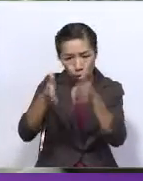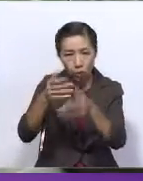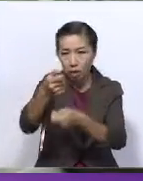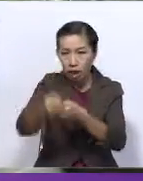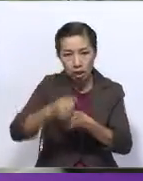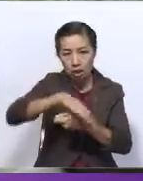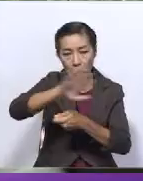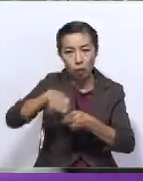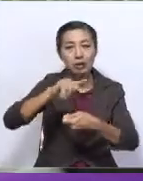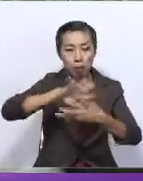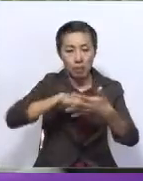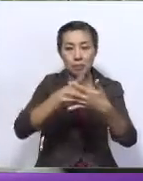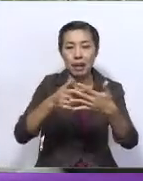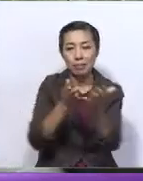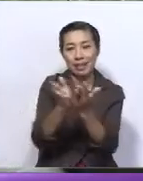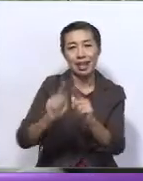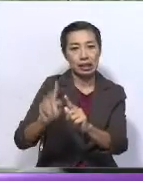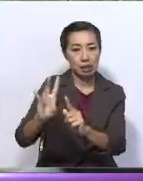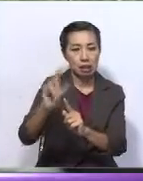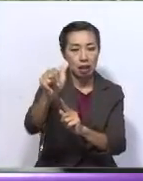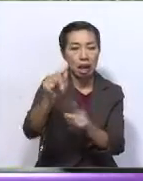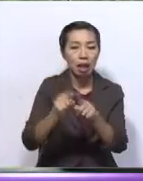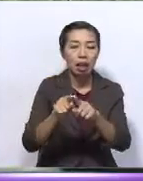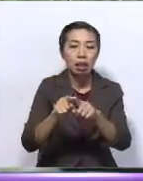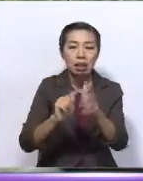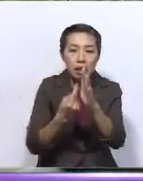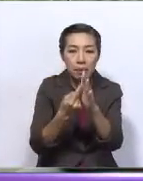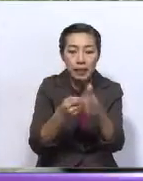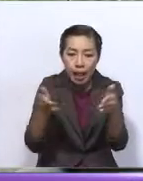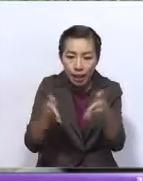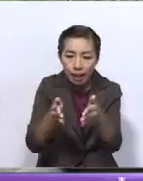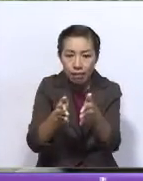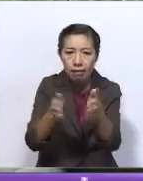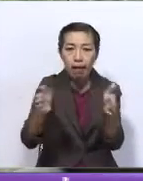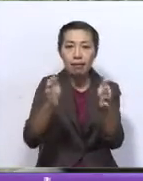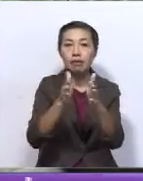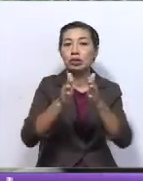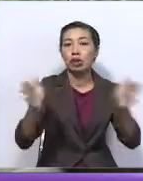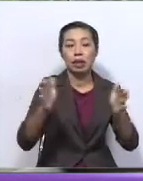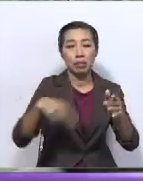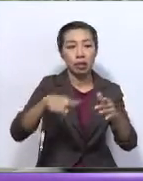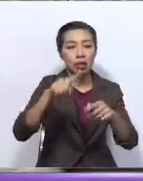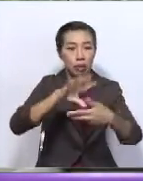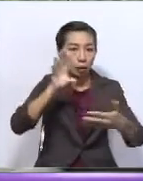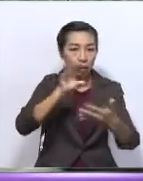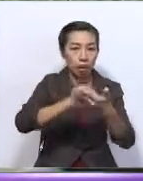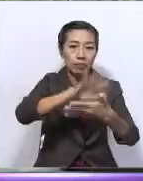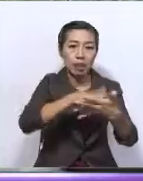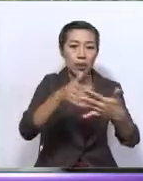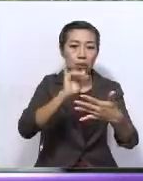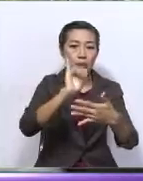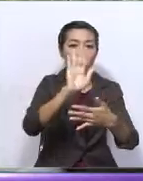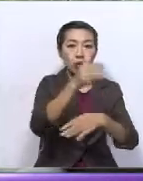แต่ว่าระดับเล็กระดับกลางระดับใหญ่เพื่อกำหนดในแผนยุทธศาสตร์ชาติให้ชัดเจนกว่